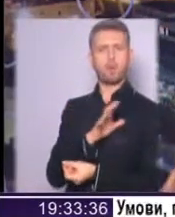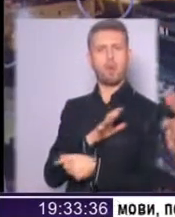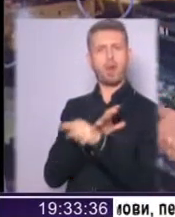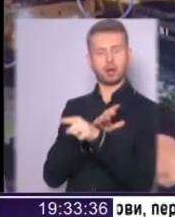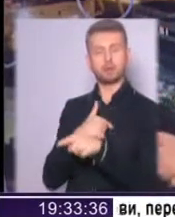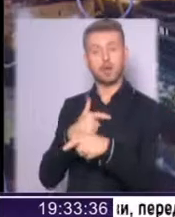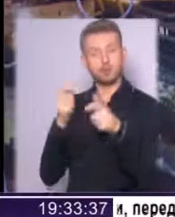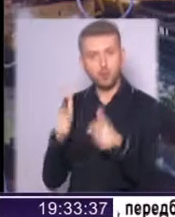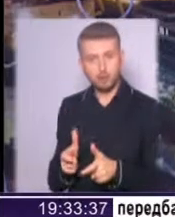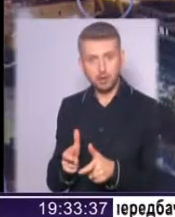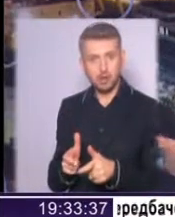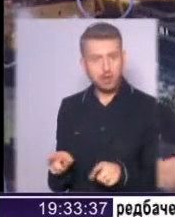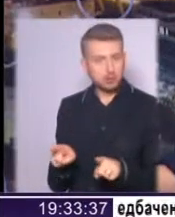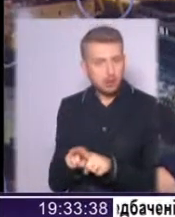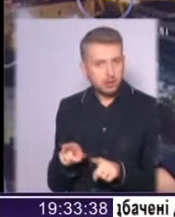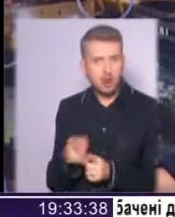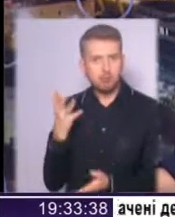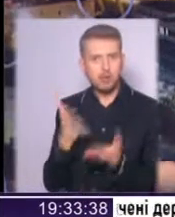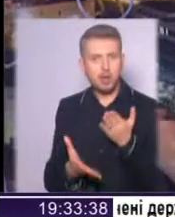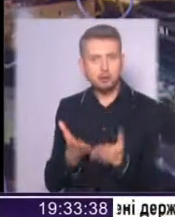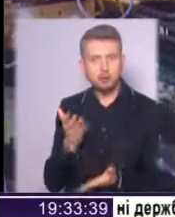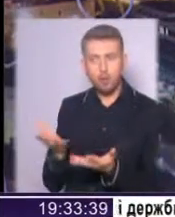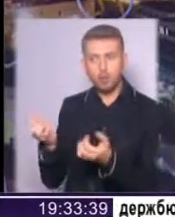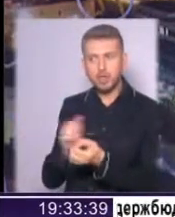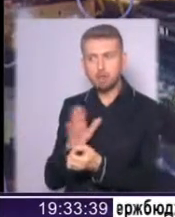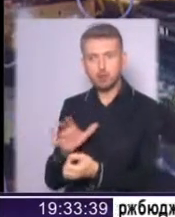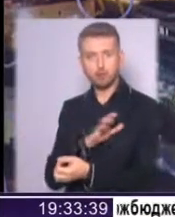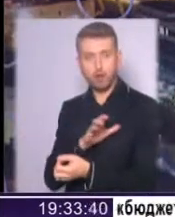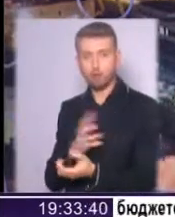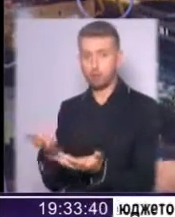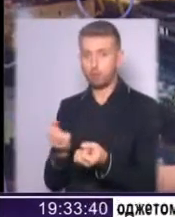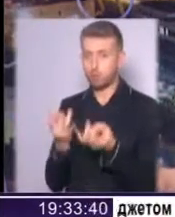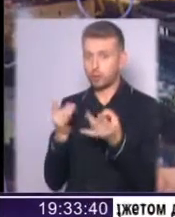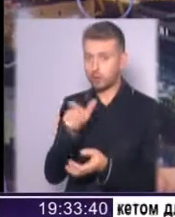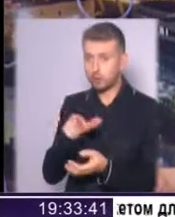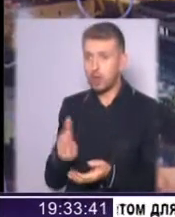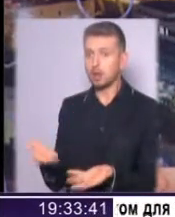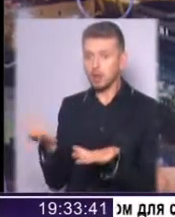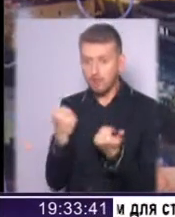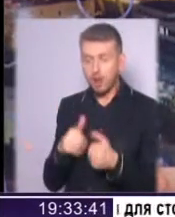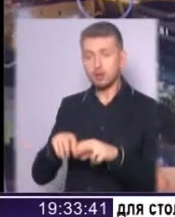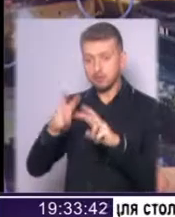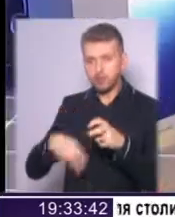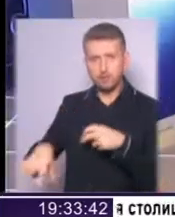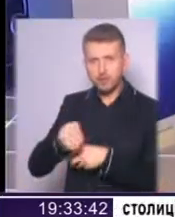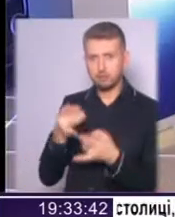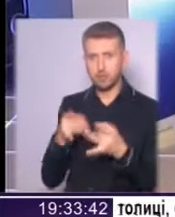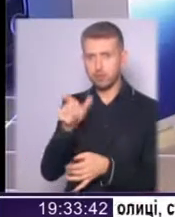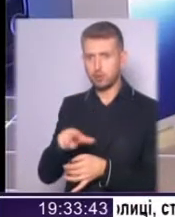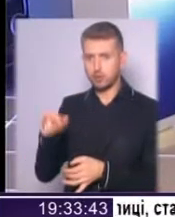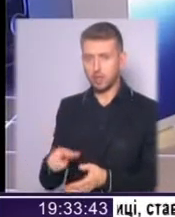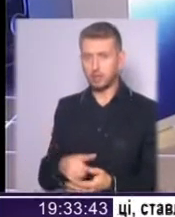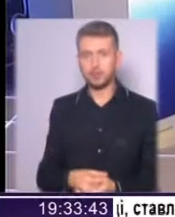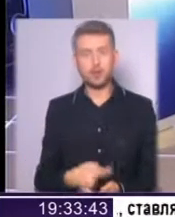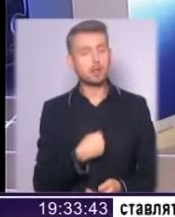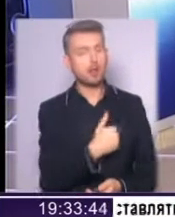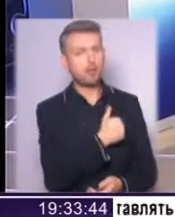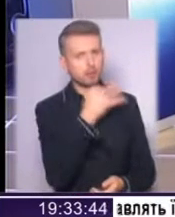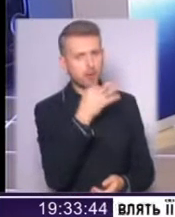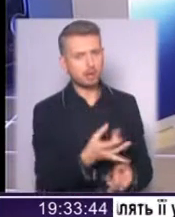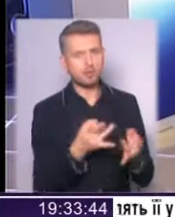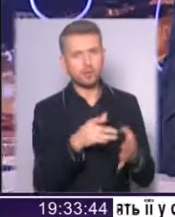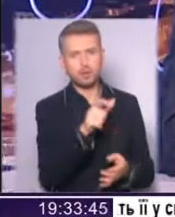– 2, 2,5, 3. І вони платять податки? Ну, мені здається, що так, я розумію, що ви мені зараз будете говорити про